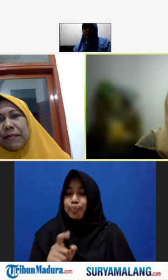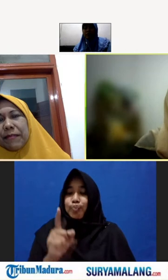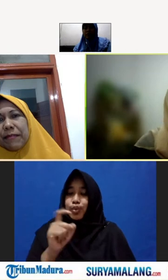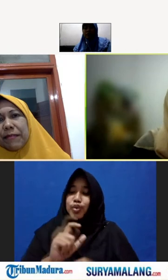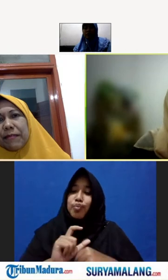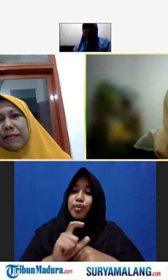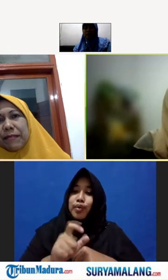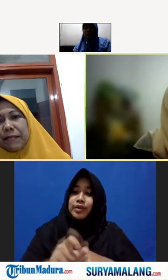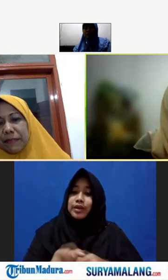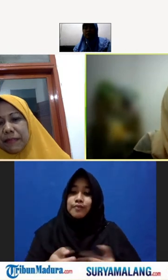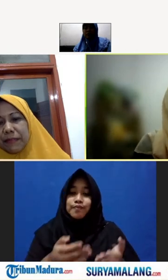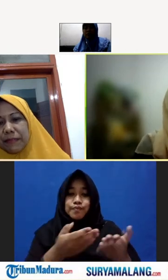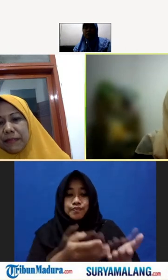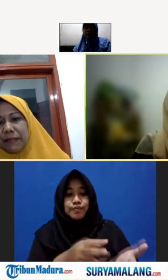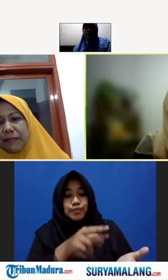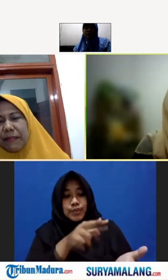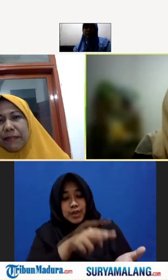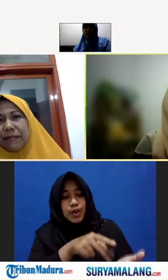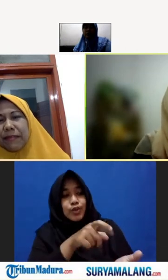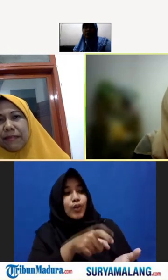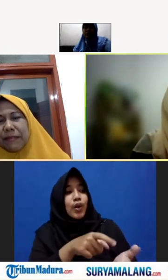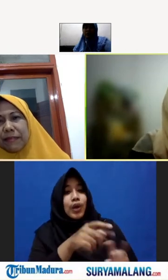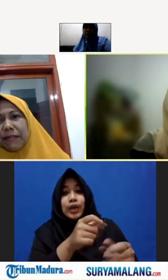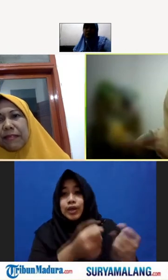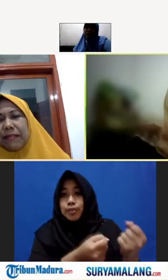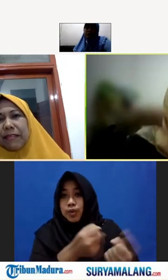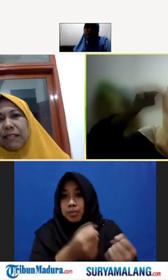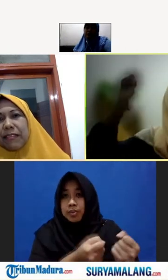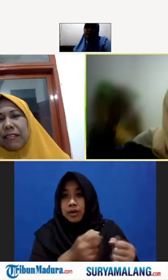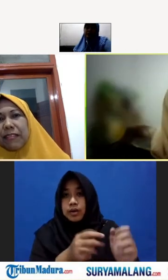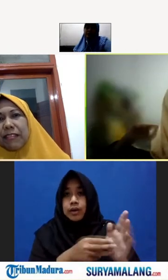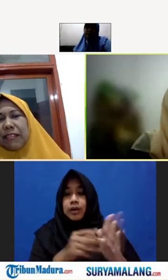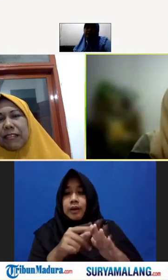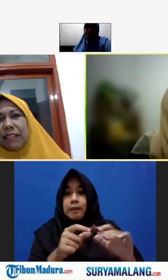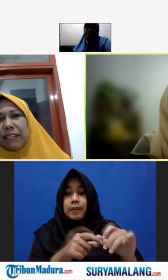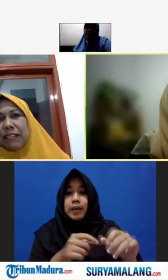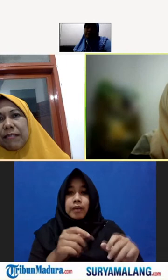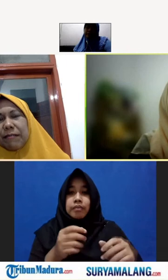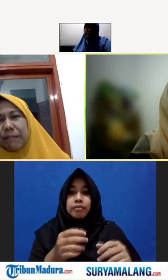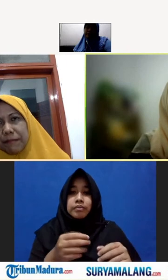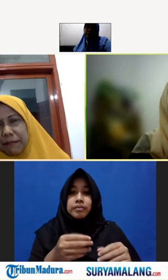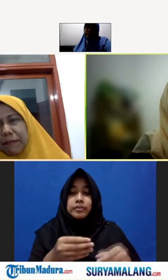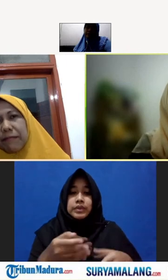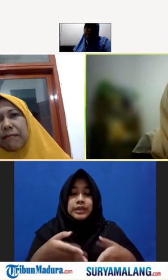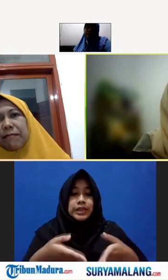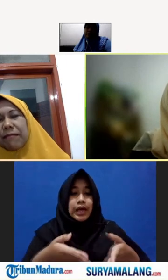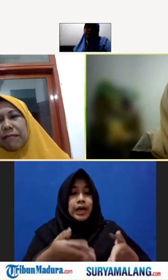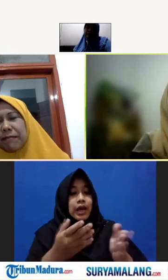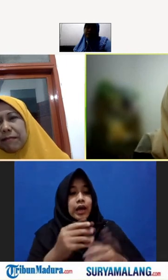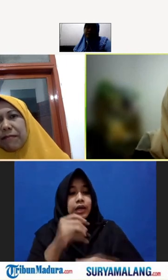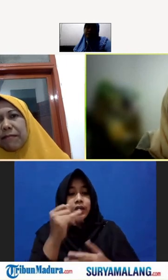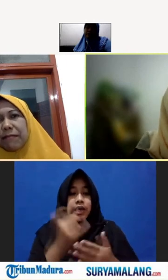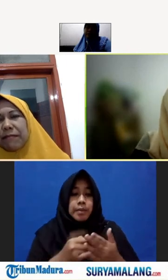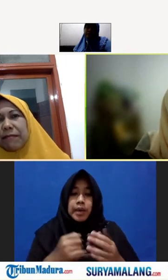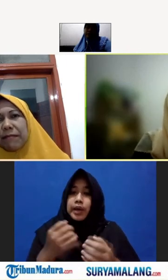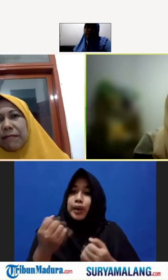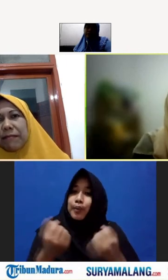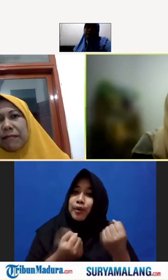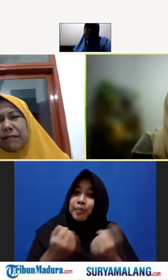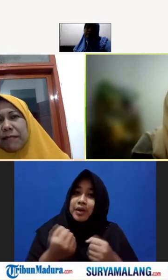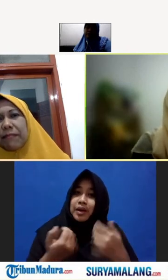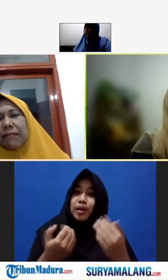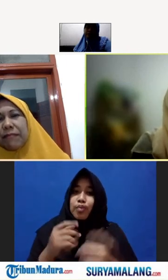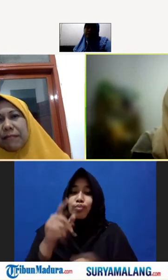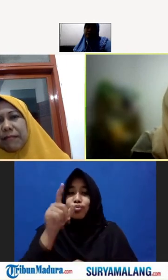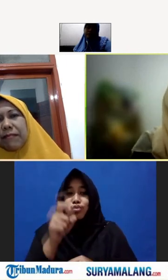dibawain map jalanannya. Mungkin perlu digambarin mobil-mobilannya, mungkin ibu perlu yang heboh banget